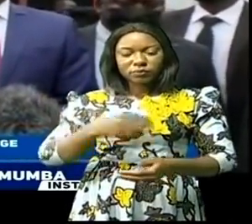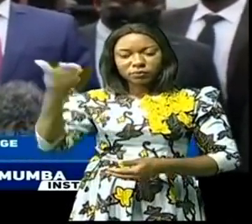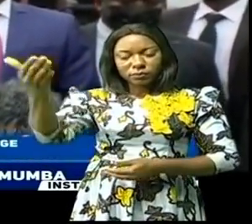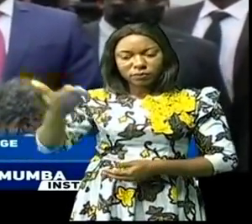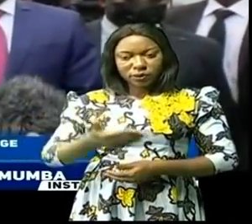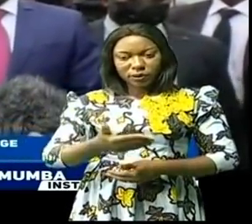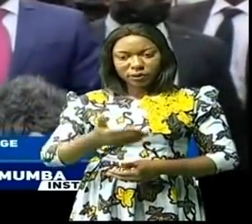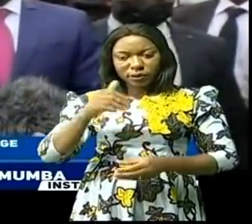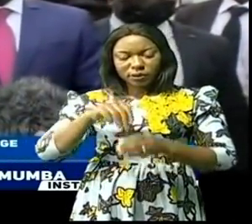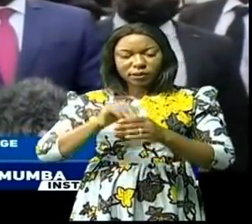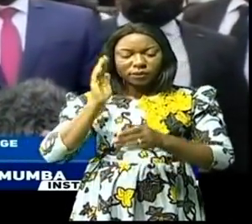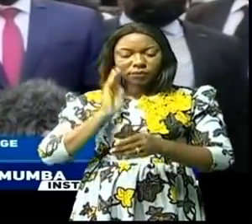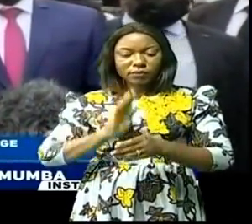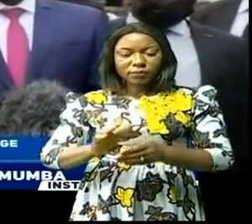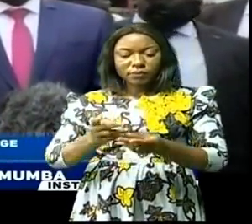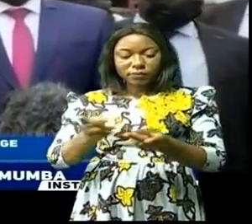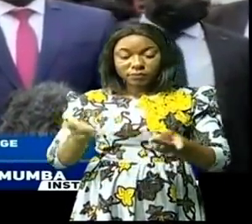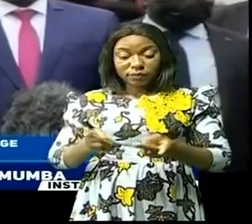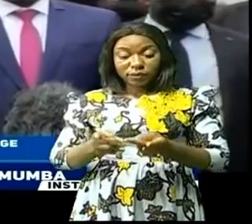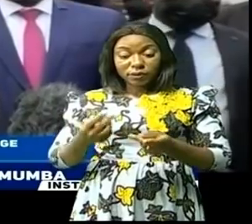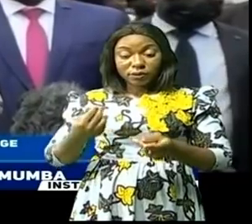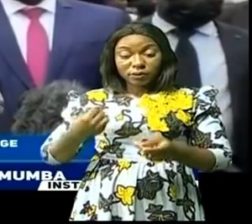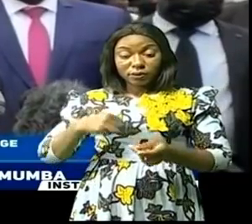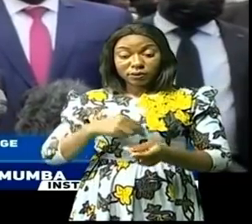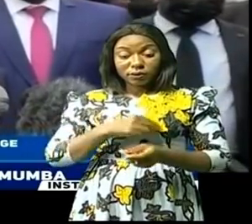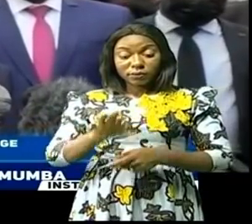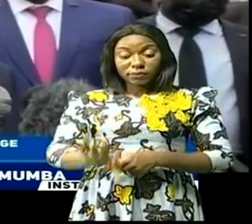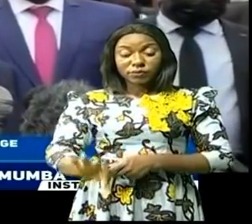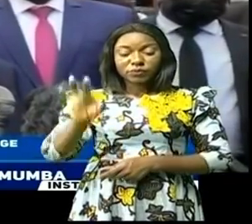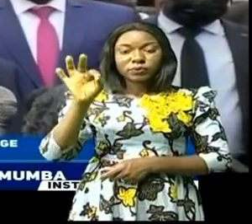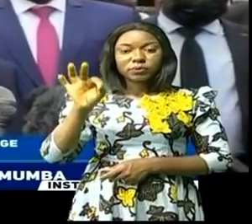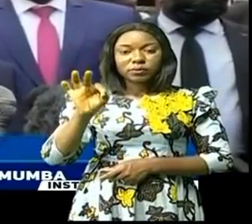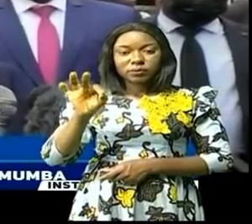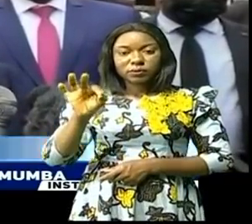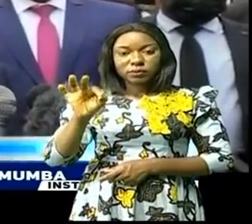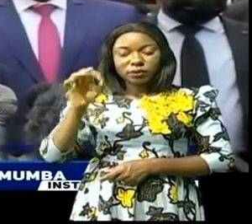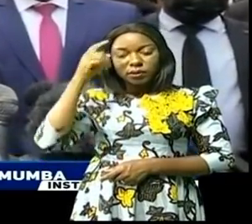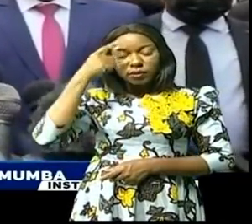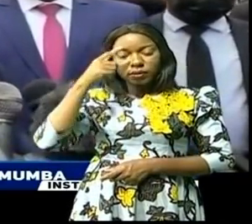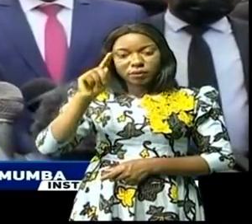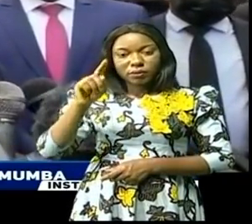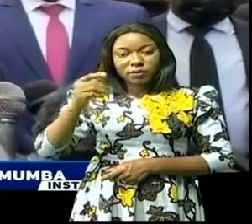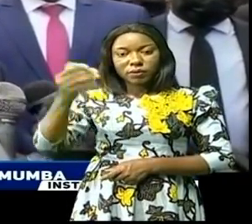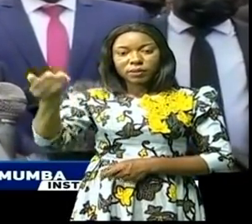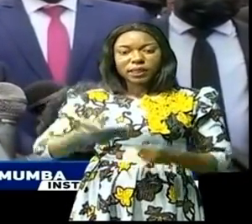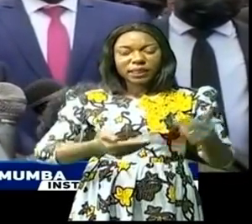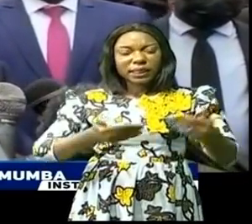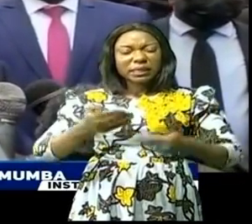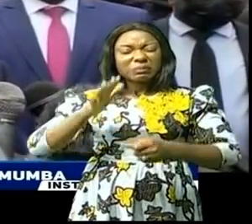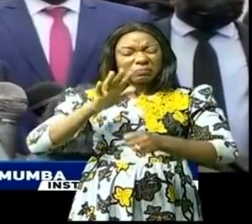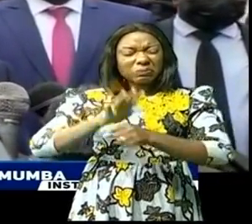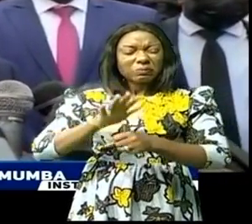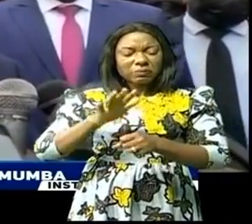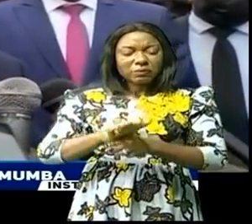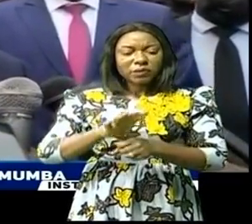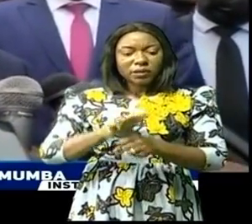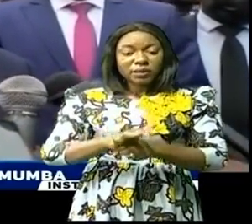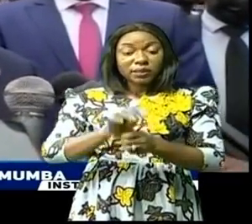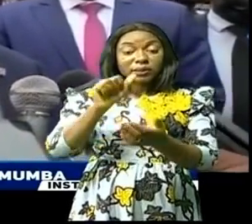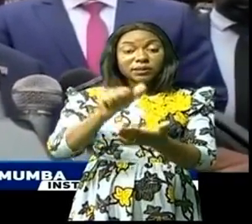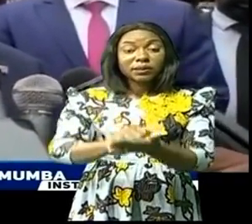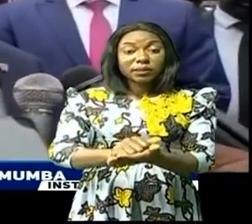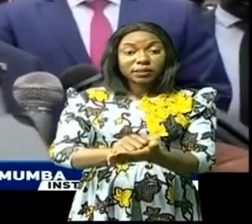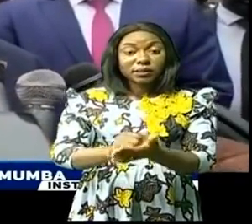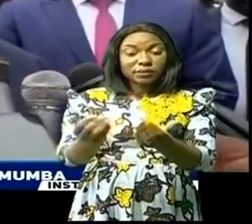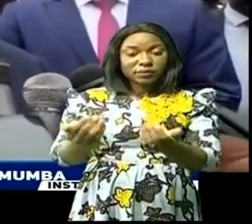dans de bonnes conditions. Ici, c'est un air choisi pour pouvoir accueillir un maximum de personnes, parce que c'est ça qui était